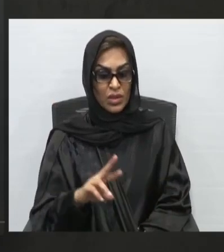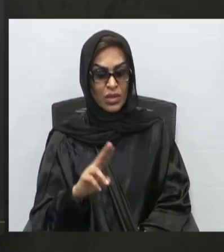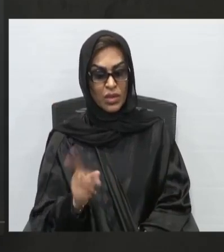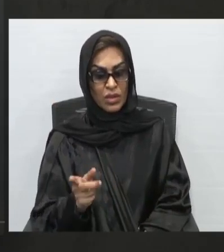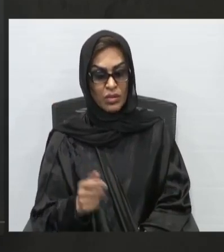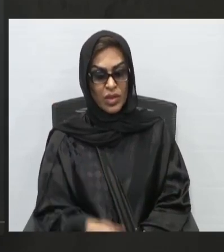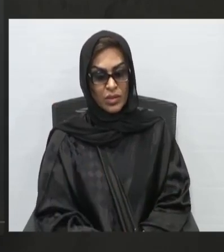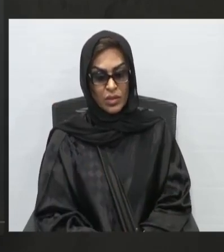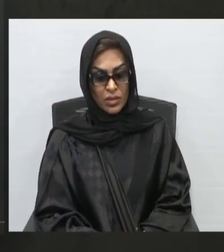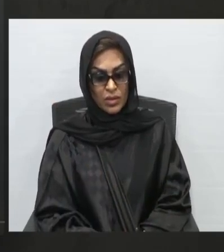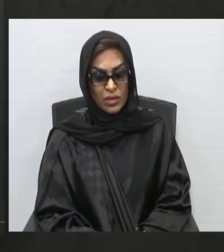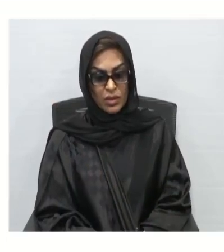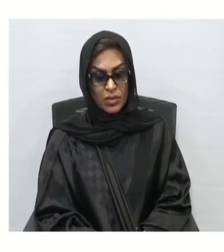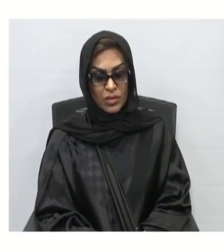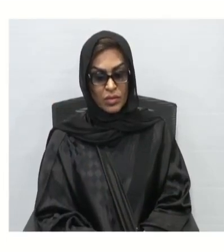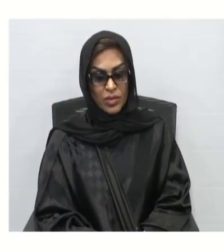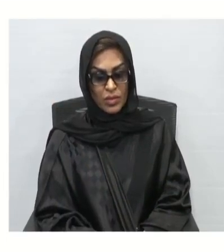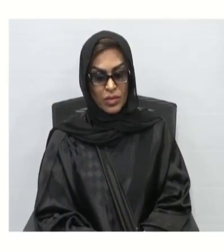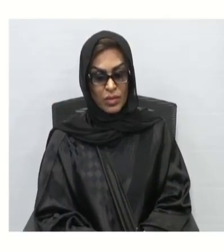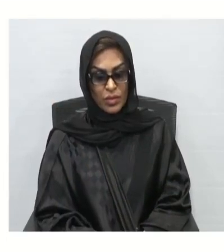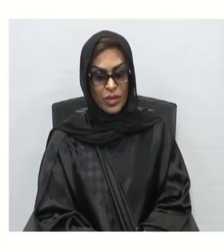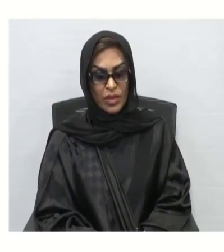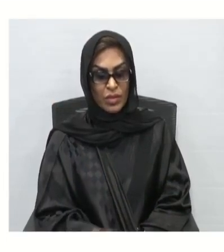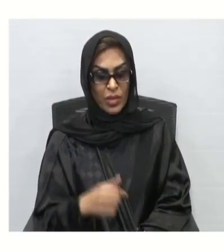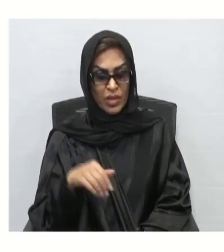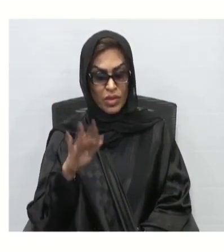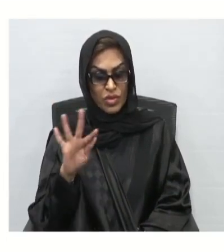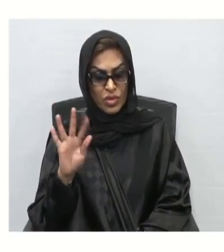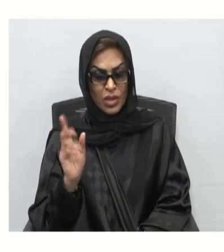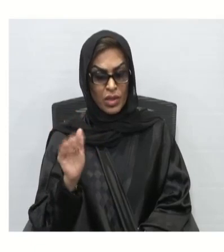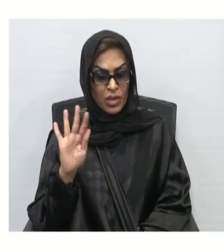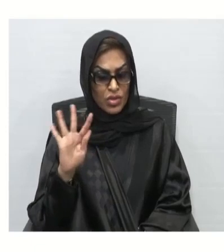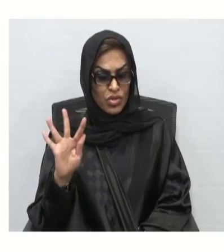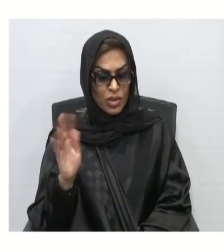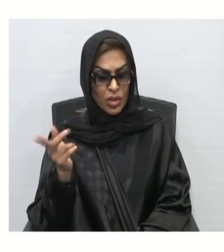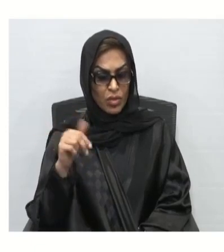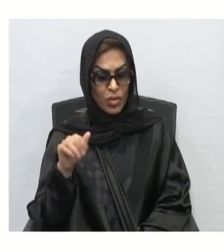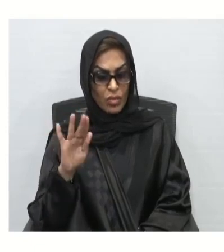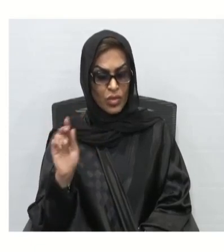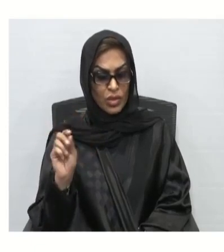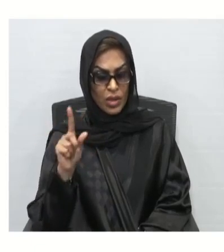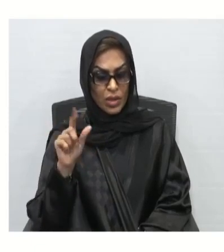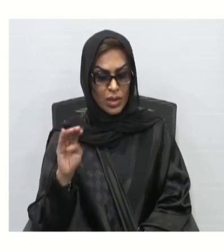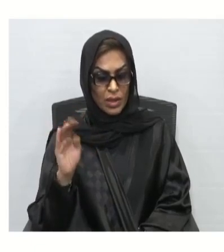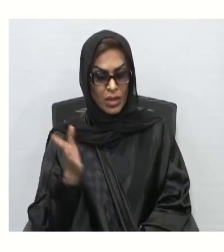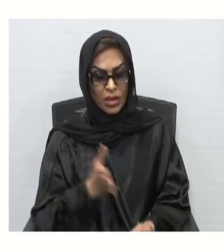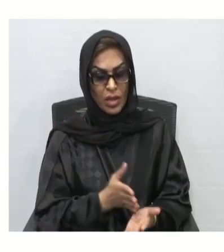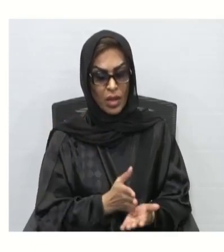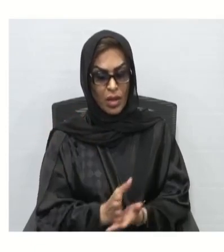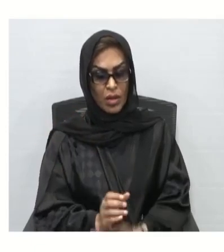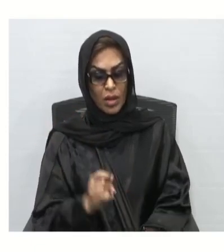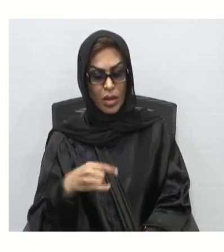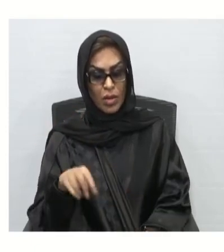اشكال التبادل التجاري الذي يتم بين الشركات والمستهلكين عن طريق